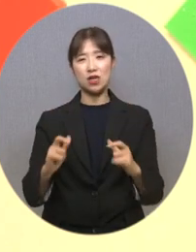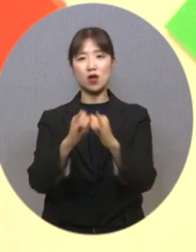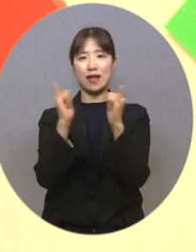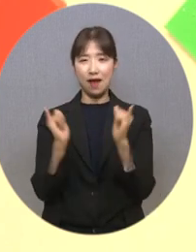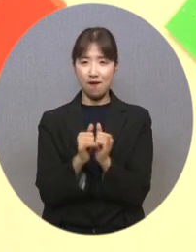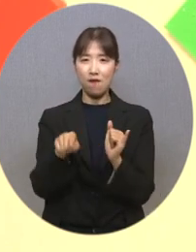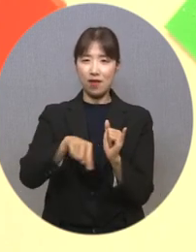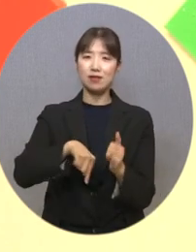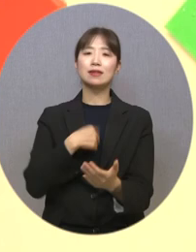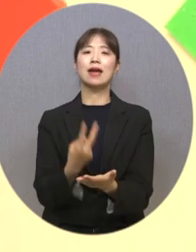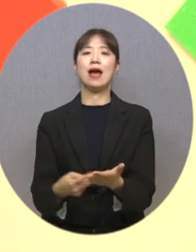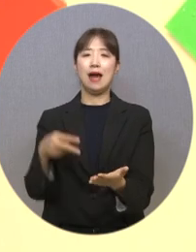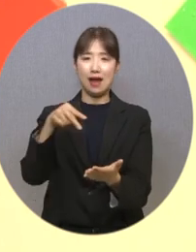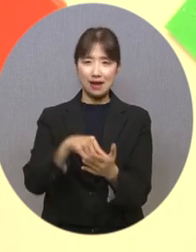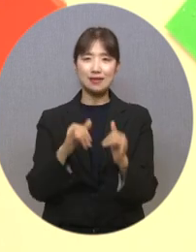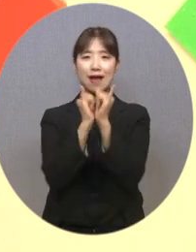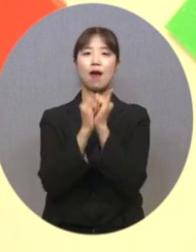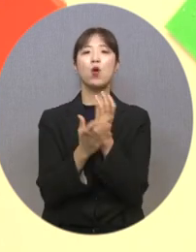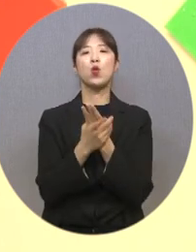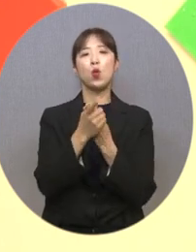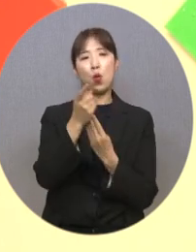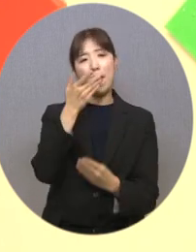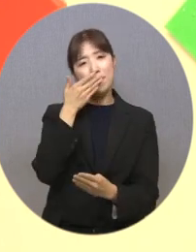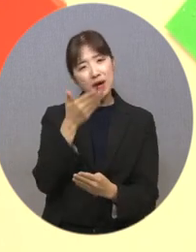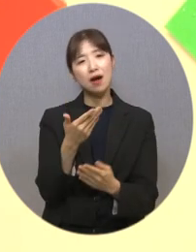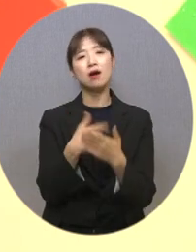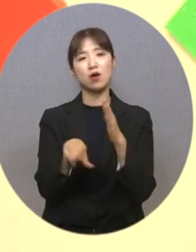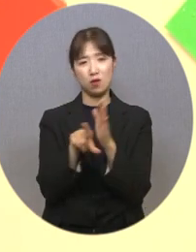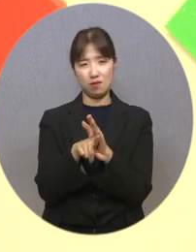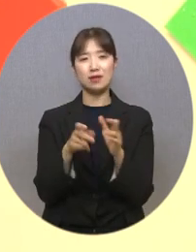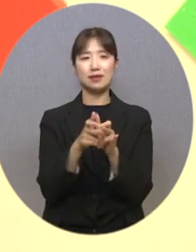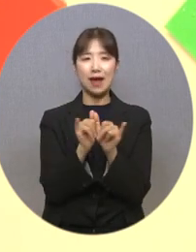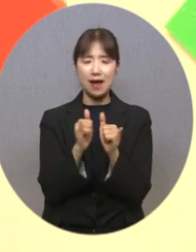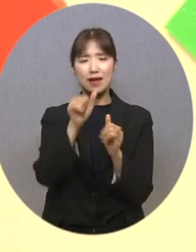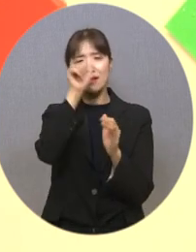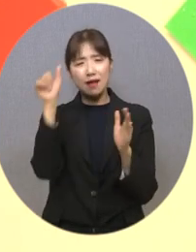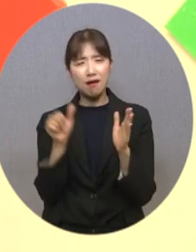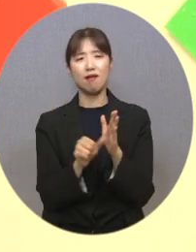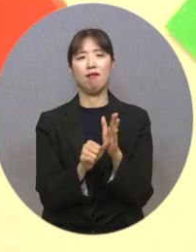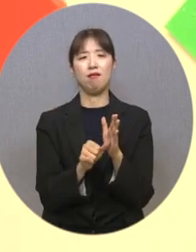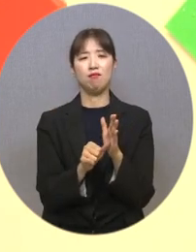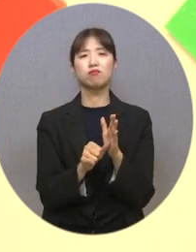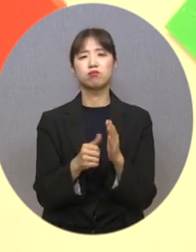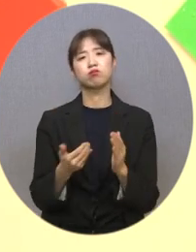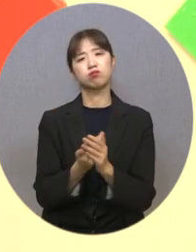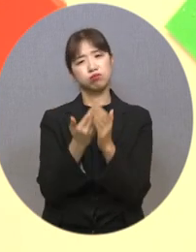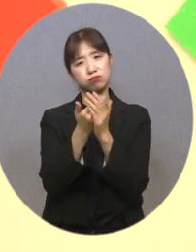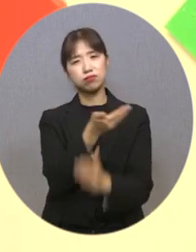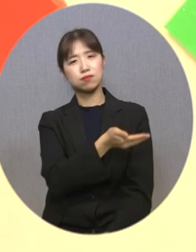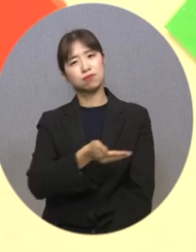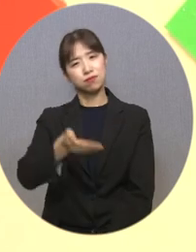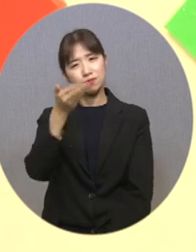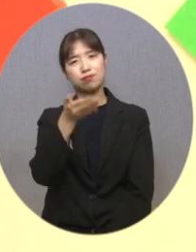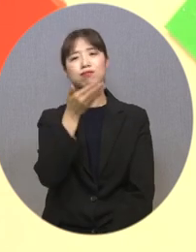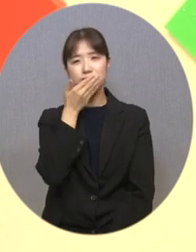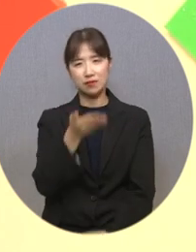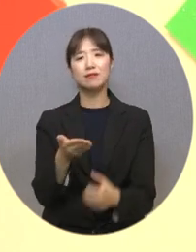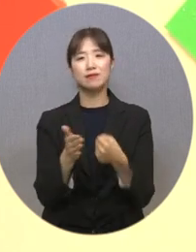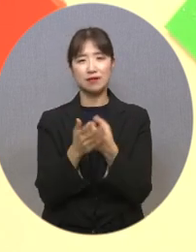수 있도록 사회 통합할 수 있도록 해서 장애인들의 삶이 향상되는 것이기 때문에